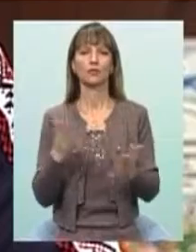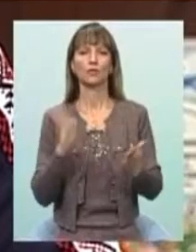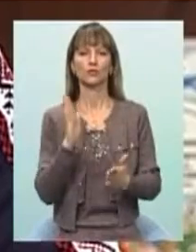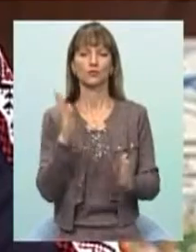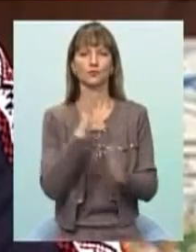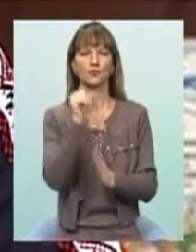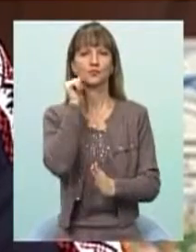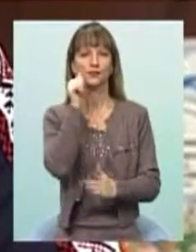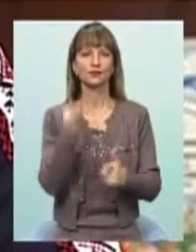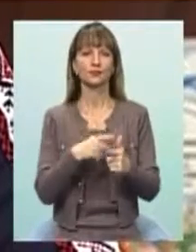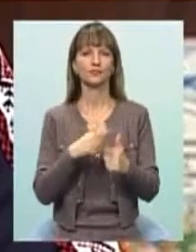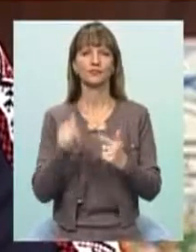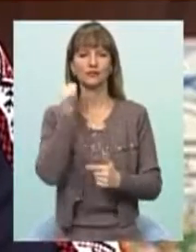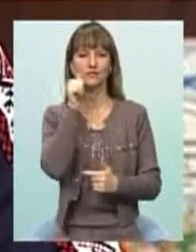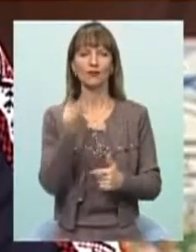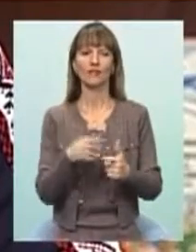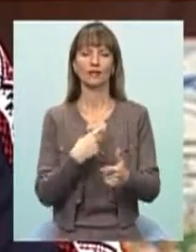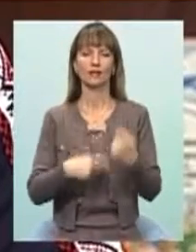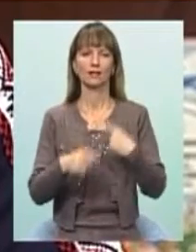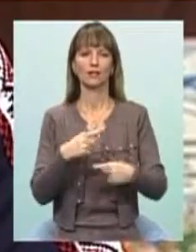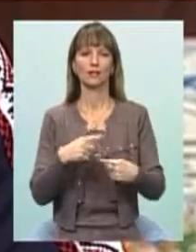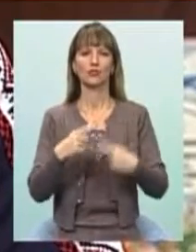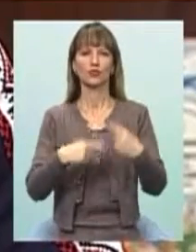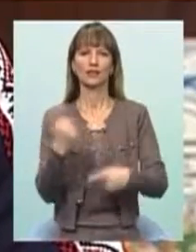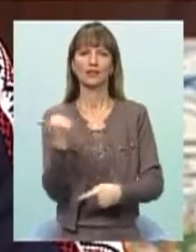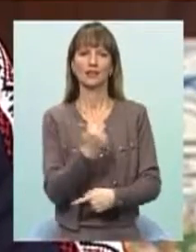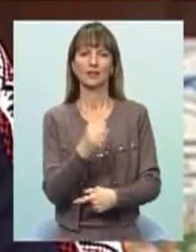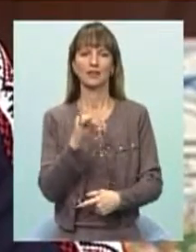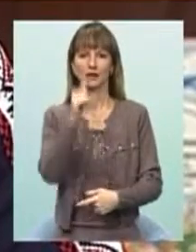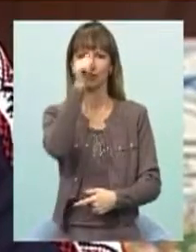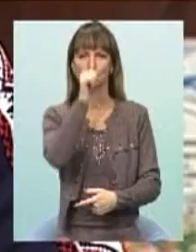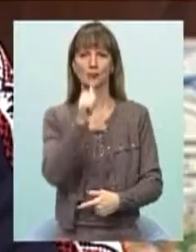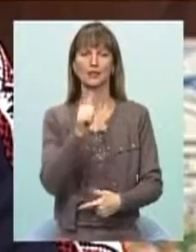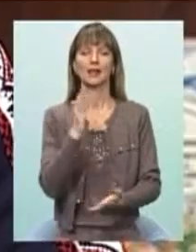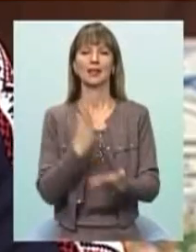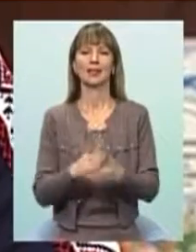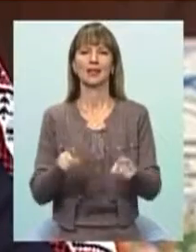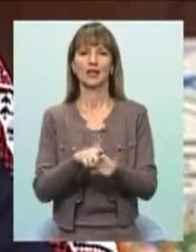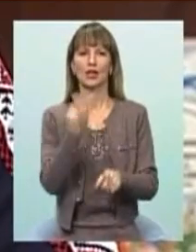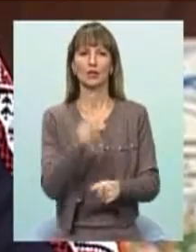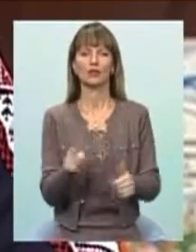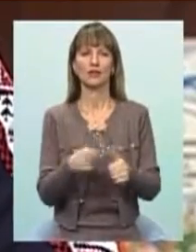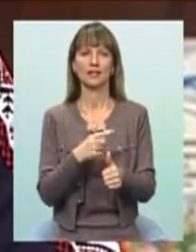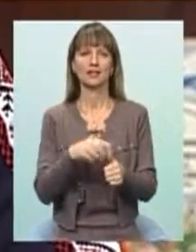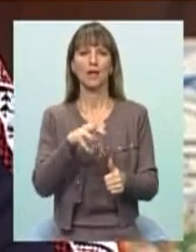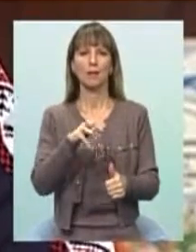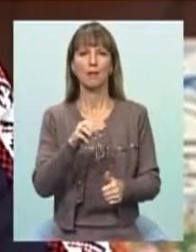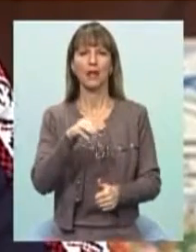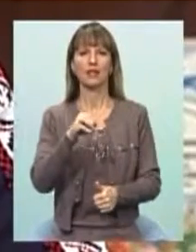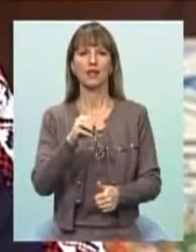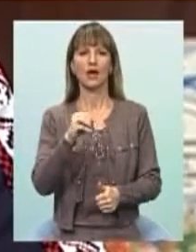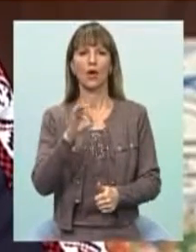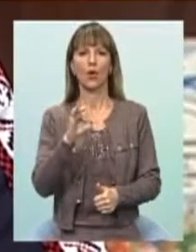погода завтра або післязавтра, або навпаки, на весь тиждень або навіть і місяць. А є такі люди, як метеорологи. Що ти знаєш про цих